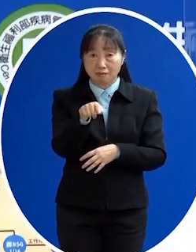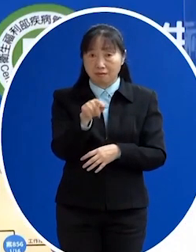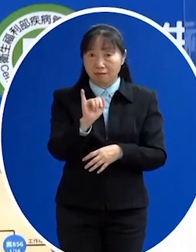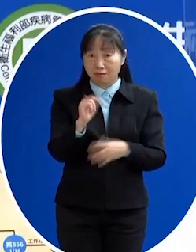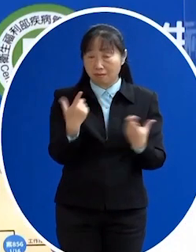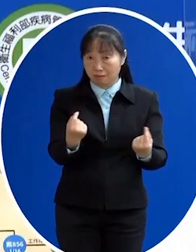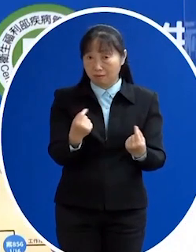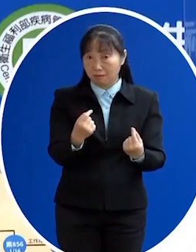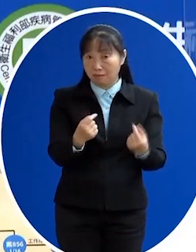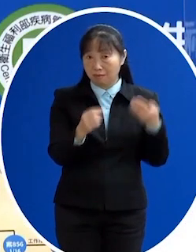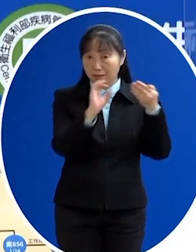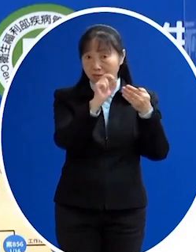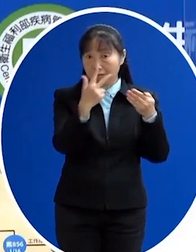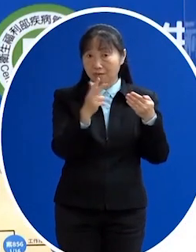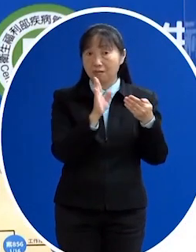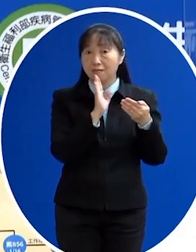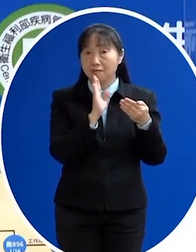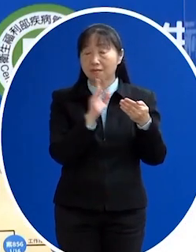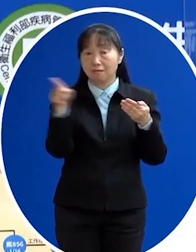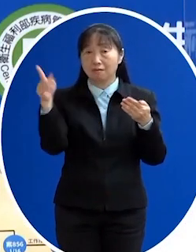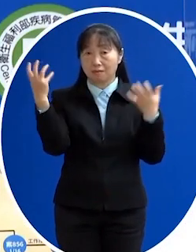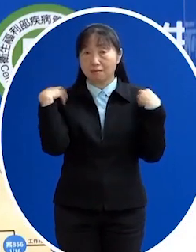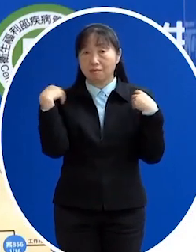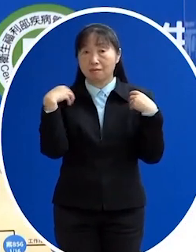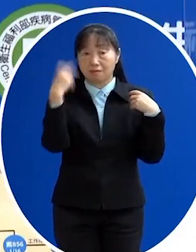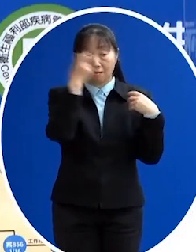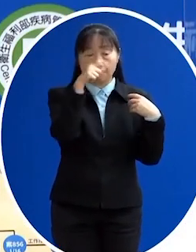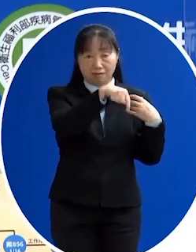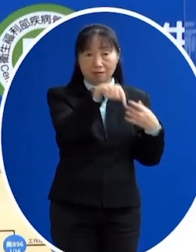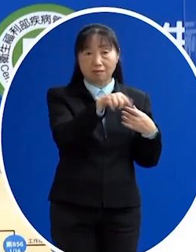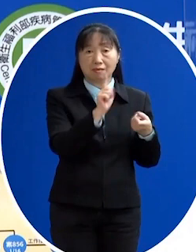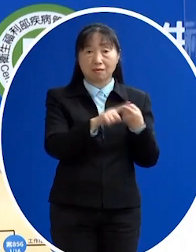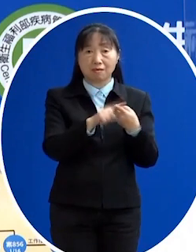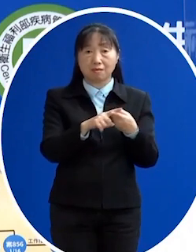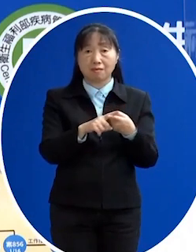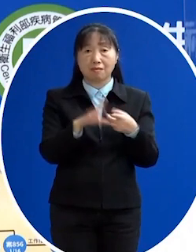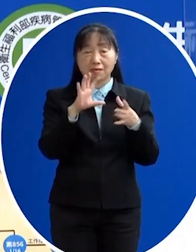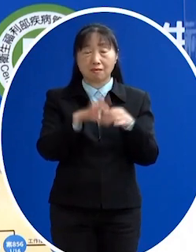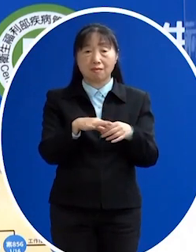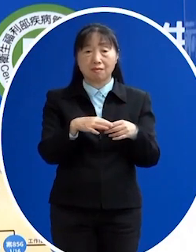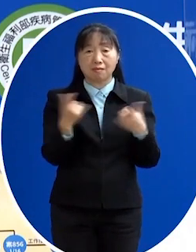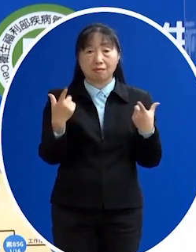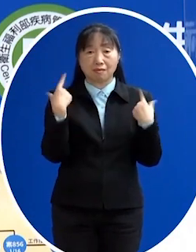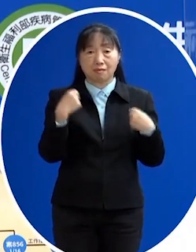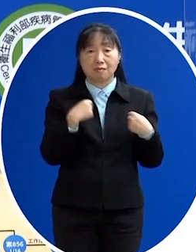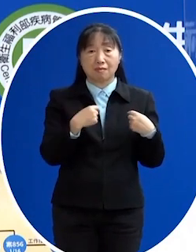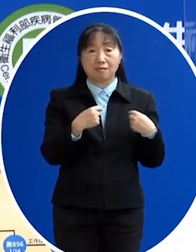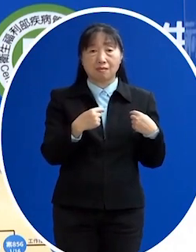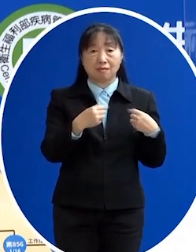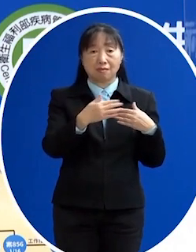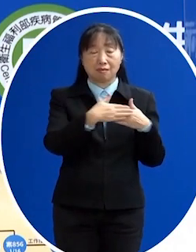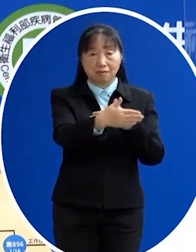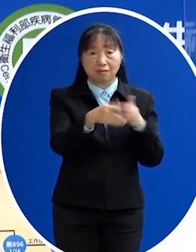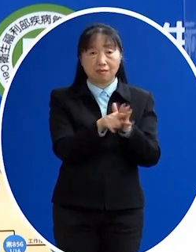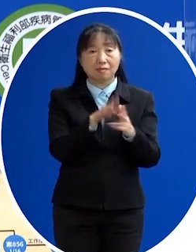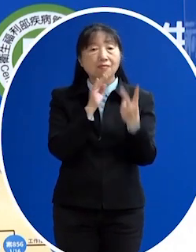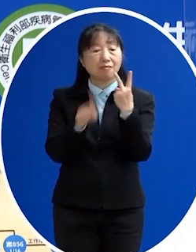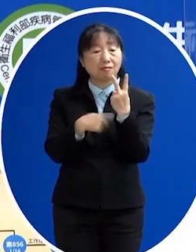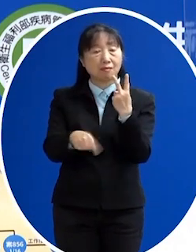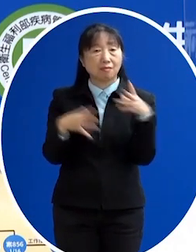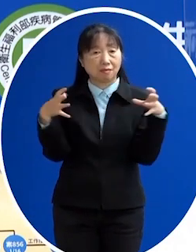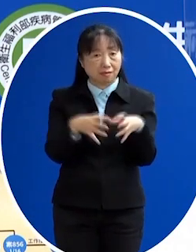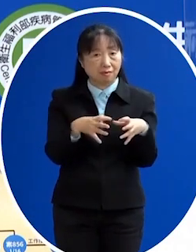谢。 跟907，兼照顾907的家属， 所以他们隔离期间就是2位一起隔离这样